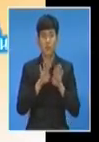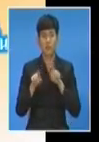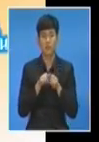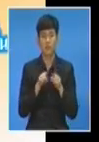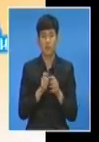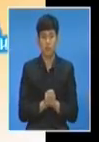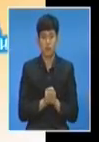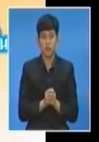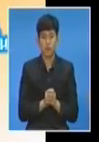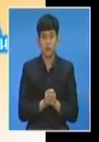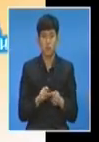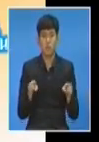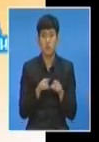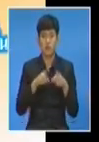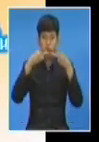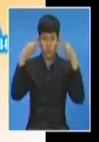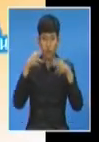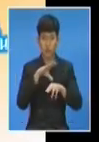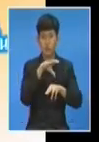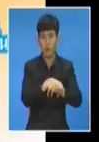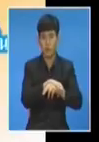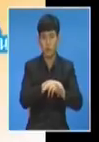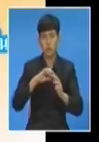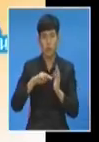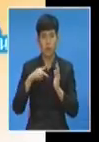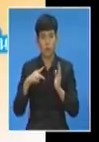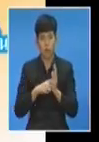จับผู้ร้ายนั้นไม่ถือเป็นความชอบ